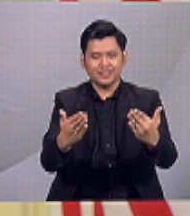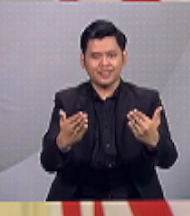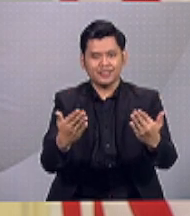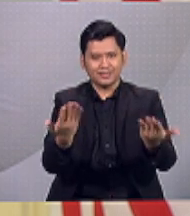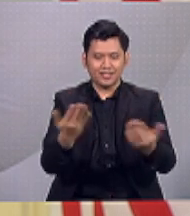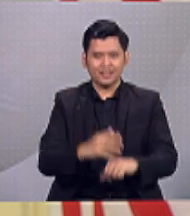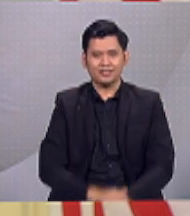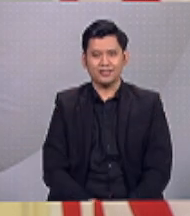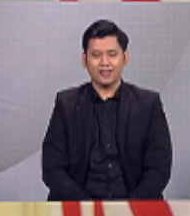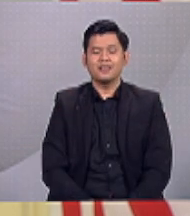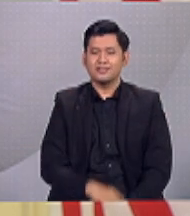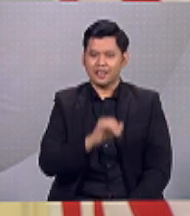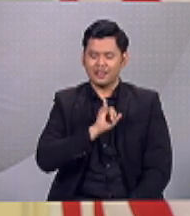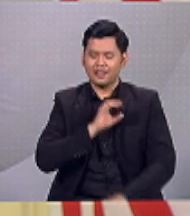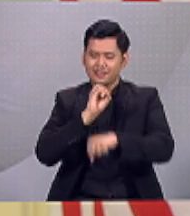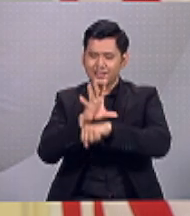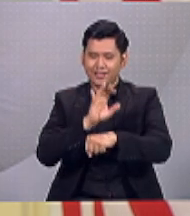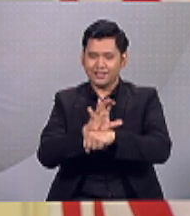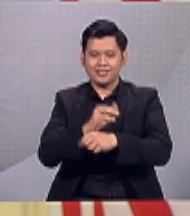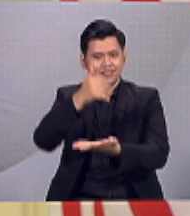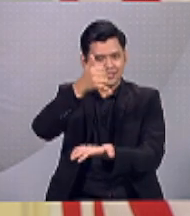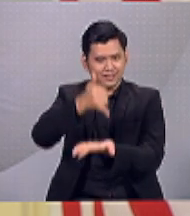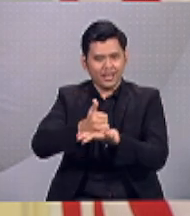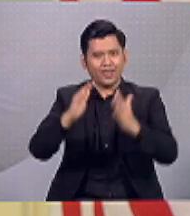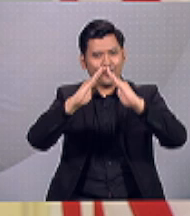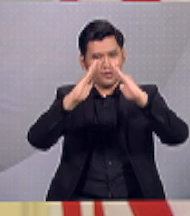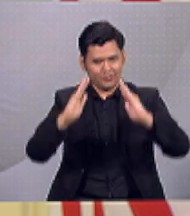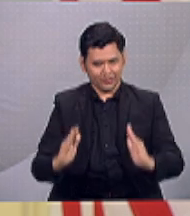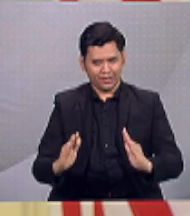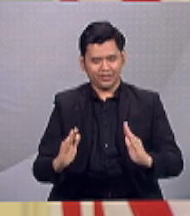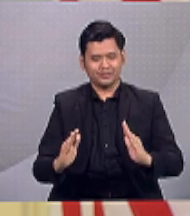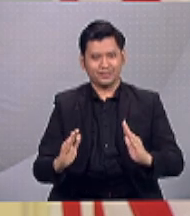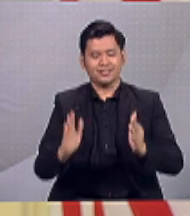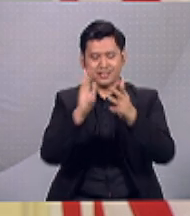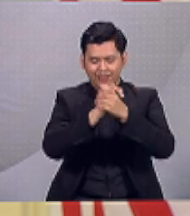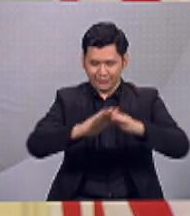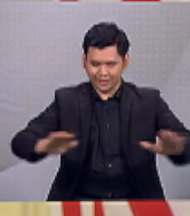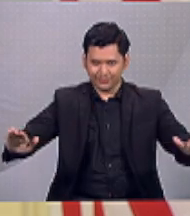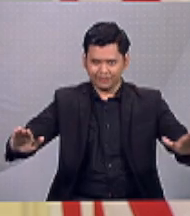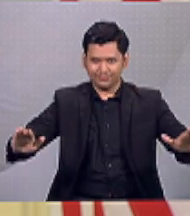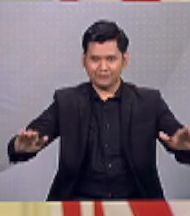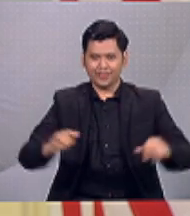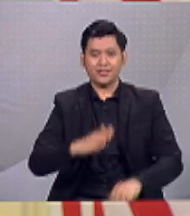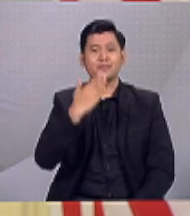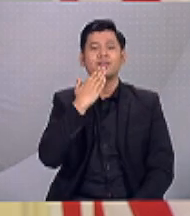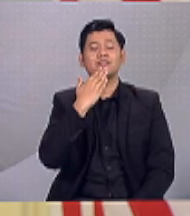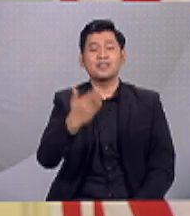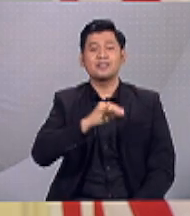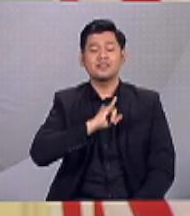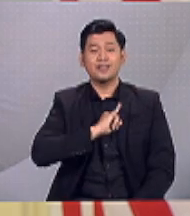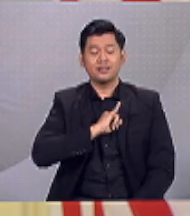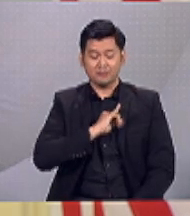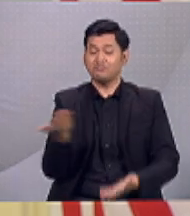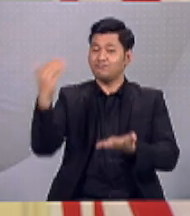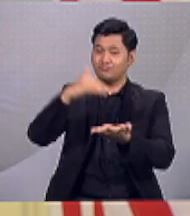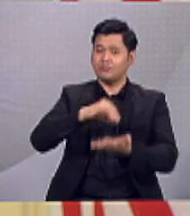Saranan saya, terus kekal di rumah untuk terus kekal selamat. Stay home, stay safe. Terima kasih. Saya sekali